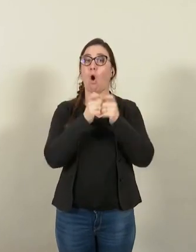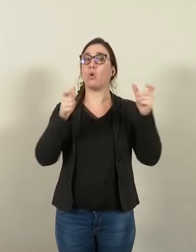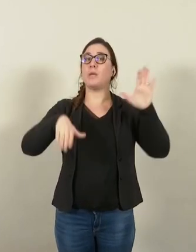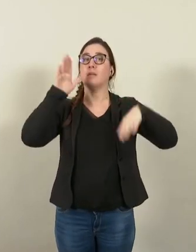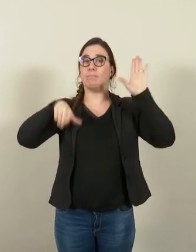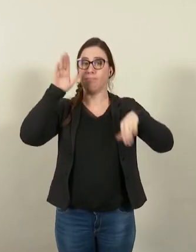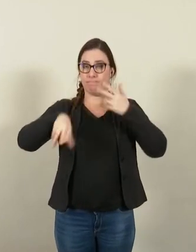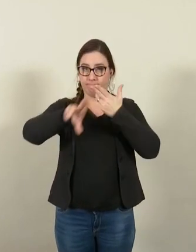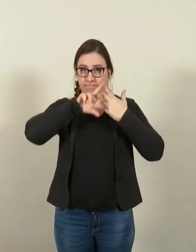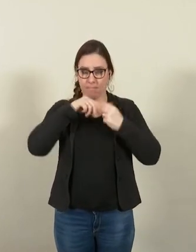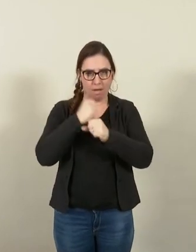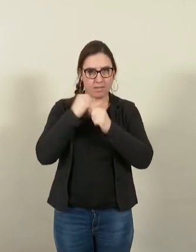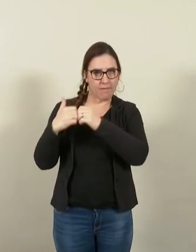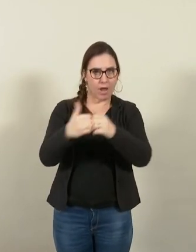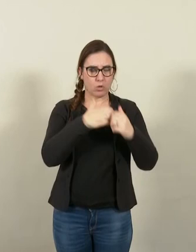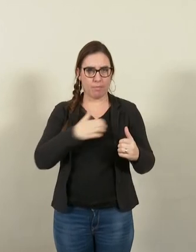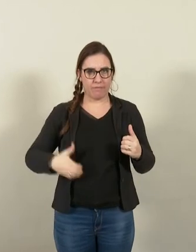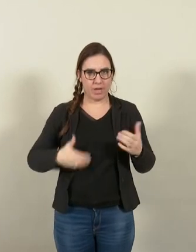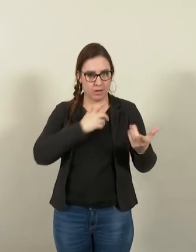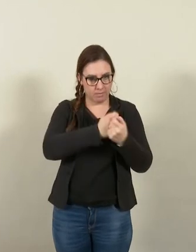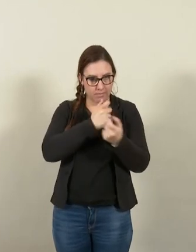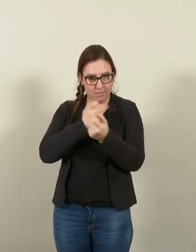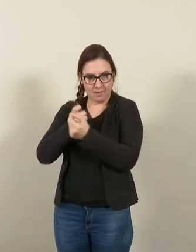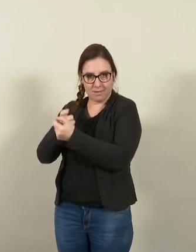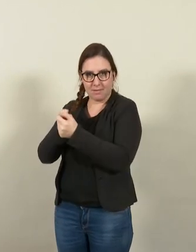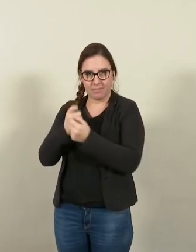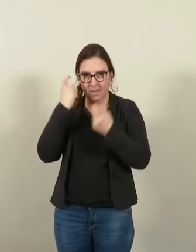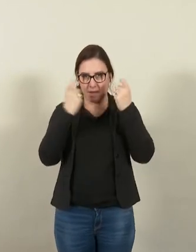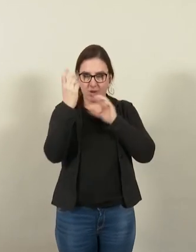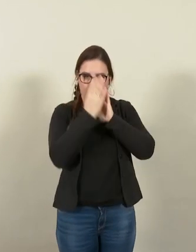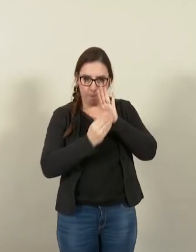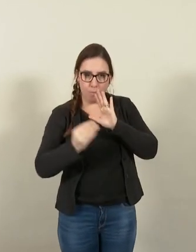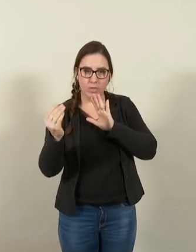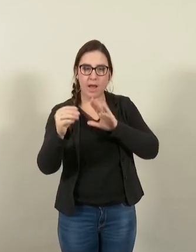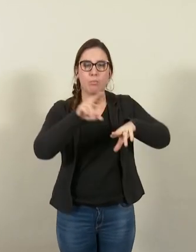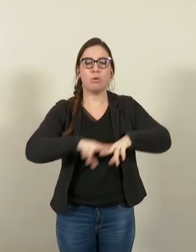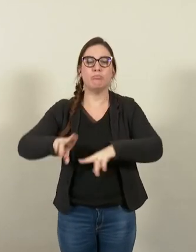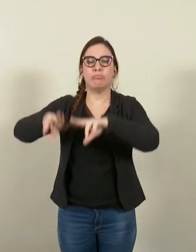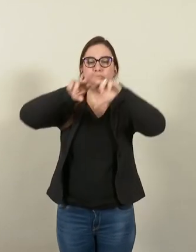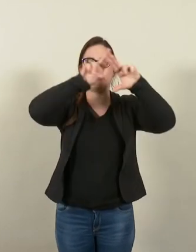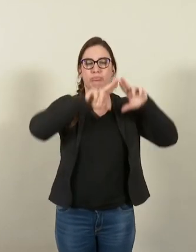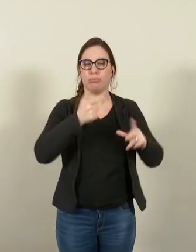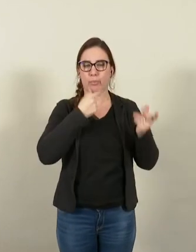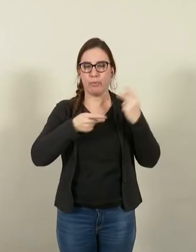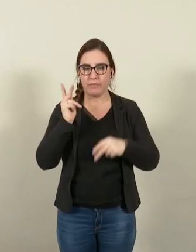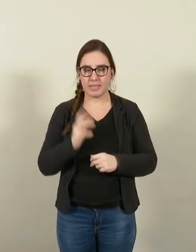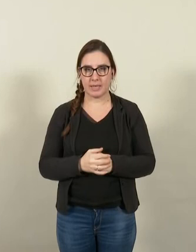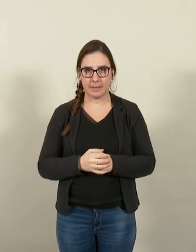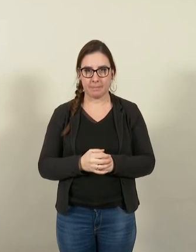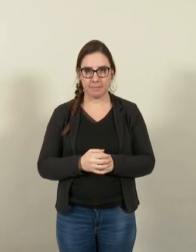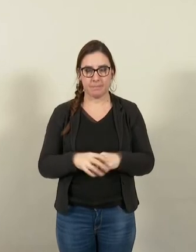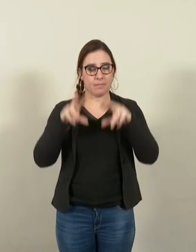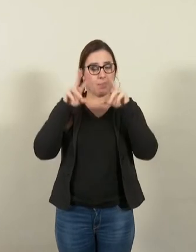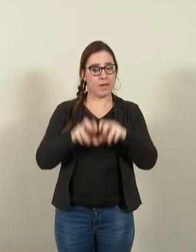et ont travaillé en collaboration avec la ville pour trouver un modèle qui facilite la réhabilitation les études ont en effet